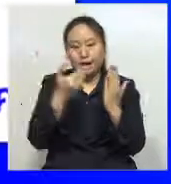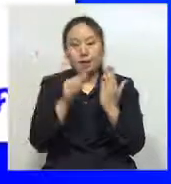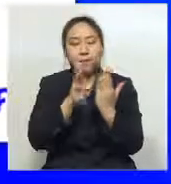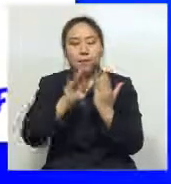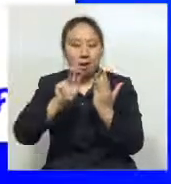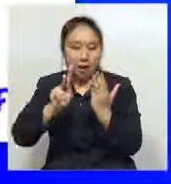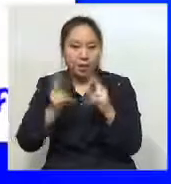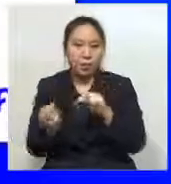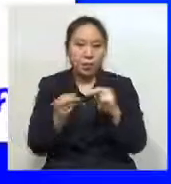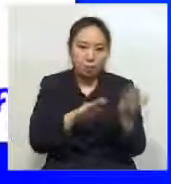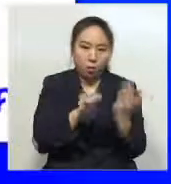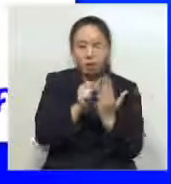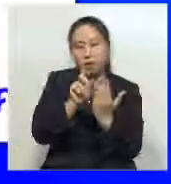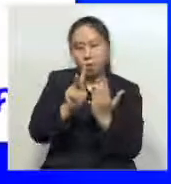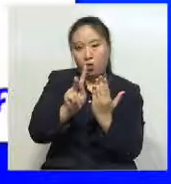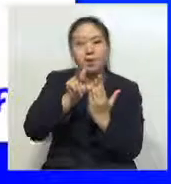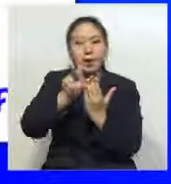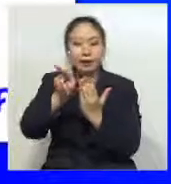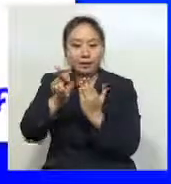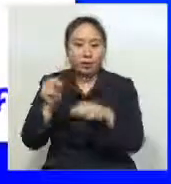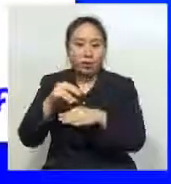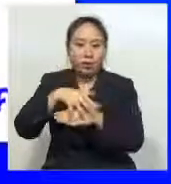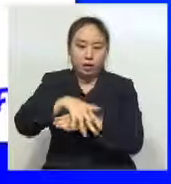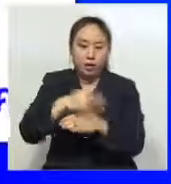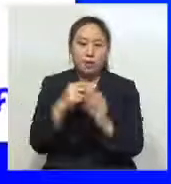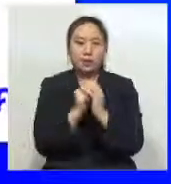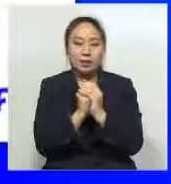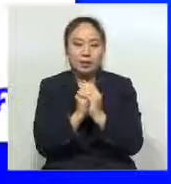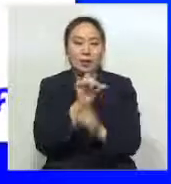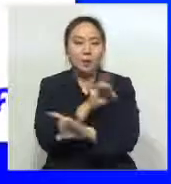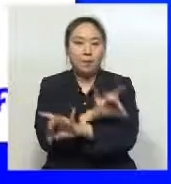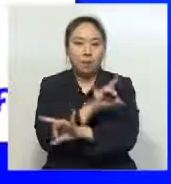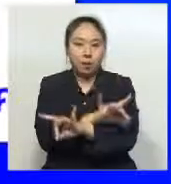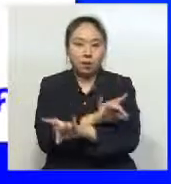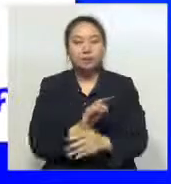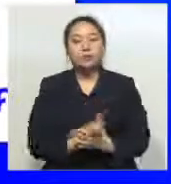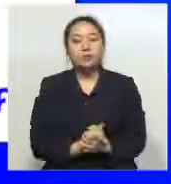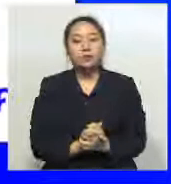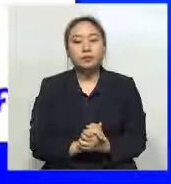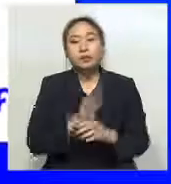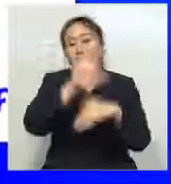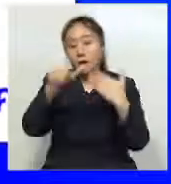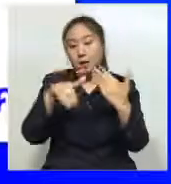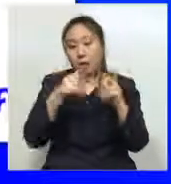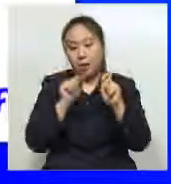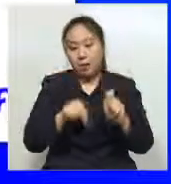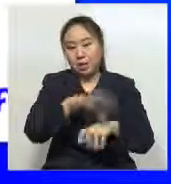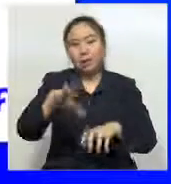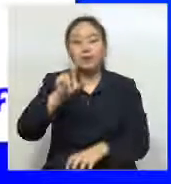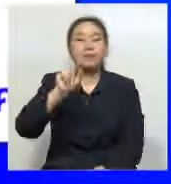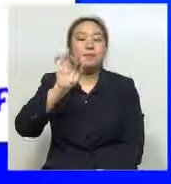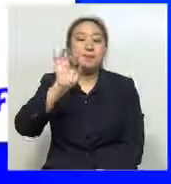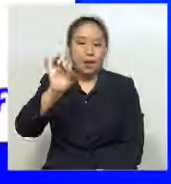งกาฬนครพนมสกลนครกาฬสินธุ์นครนายกปราจีนบุรีและเพชรบุรีรวม28อำเภ